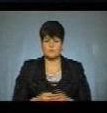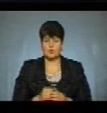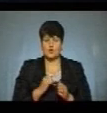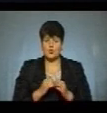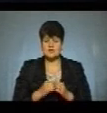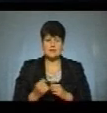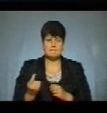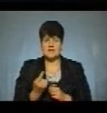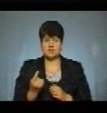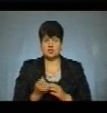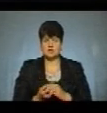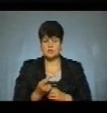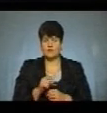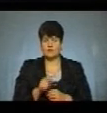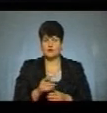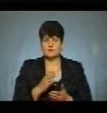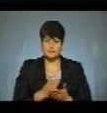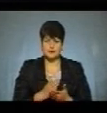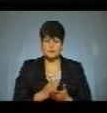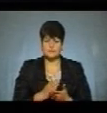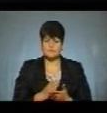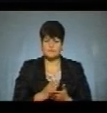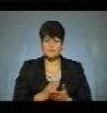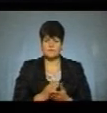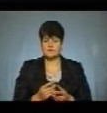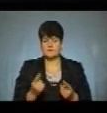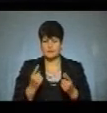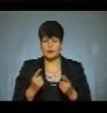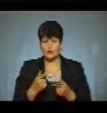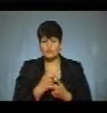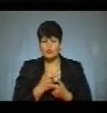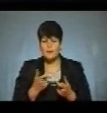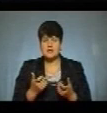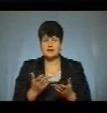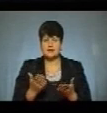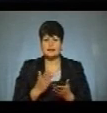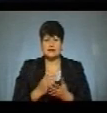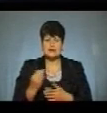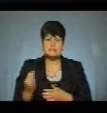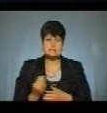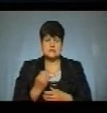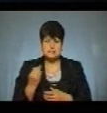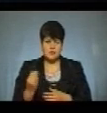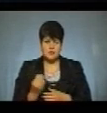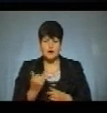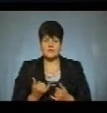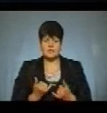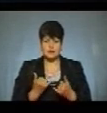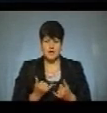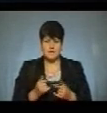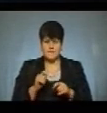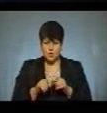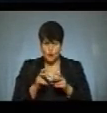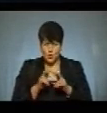перше джерело, воно містить в себе масив інформації, яким є цікавим для